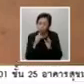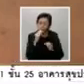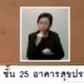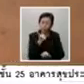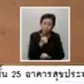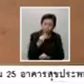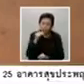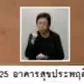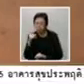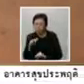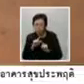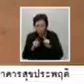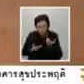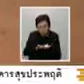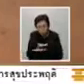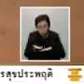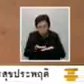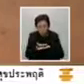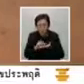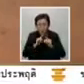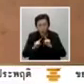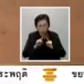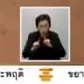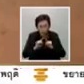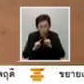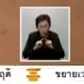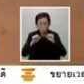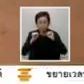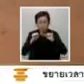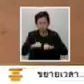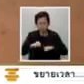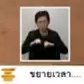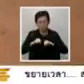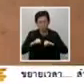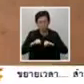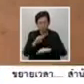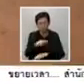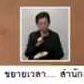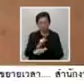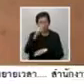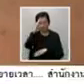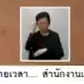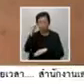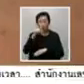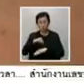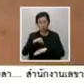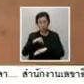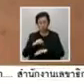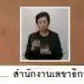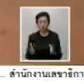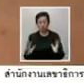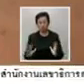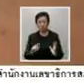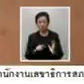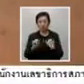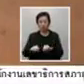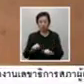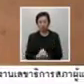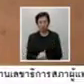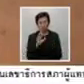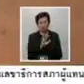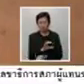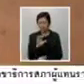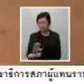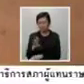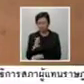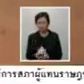างไรจนเป็นที่ตกลงชัดเจนต่อหน้าท่านประธานชวนหลีกภัยนะครับไม่ได้มีใครไปบังคับวิปฝ่าย